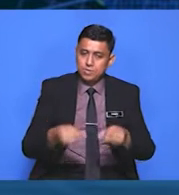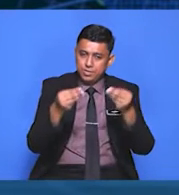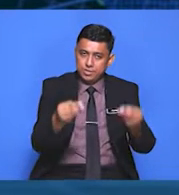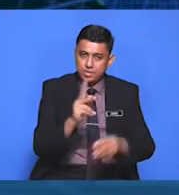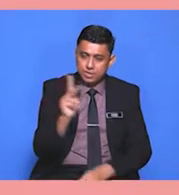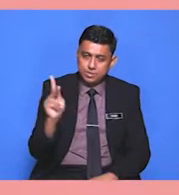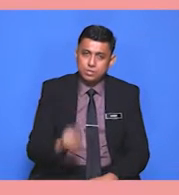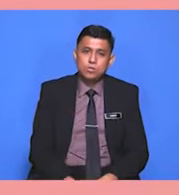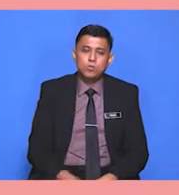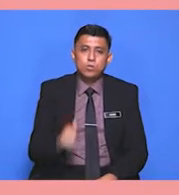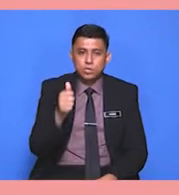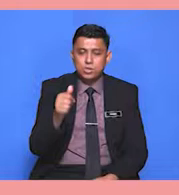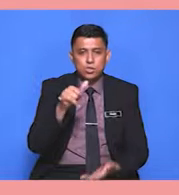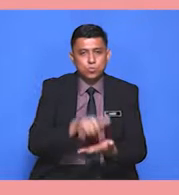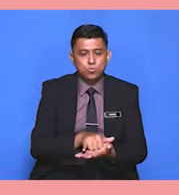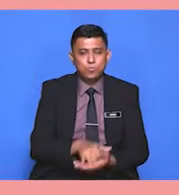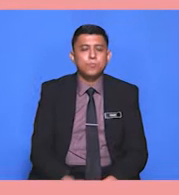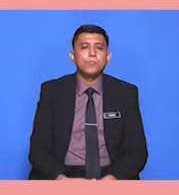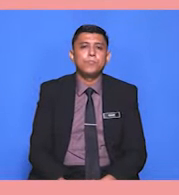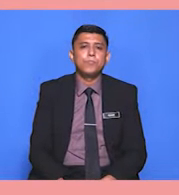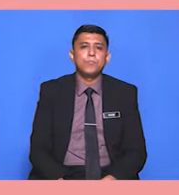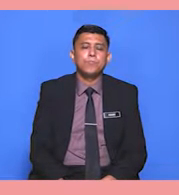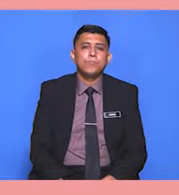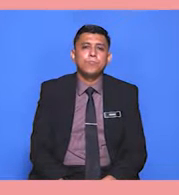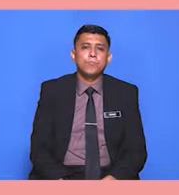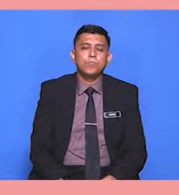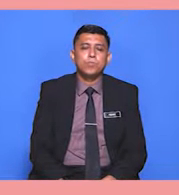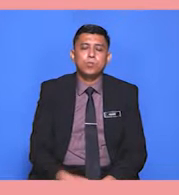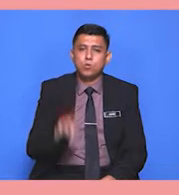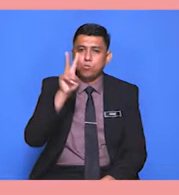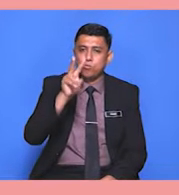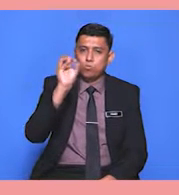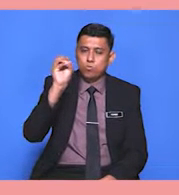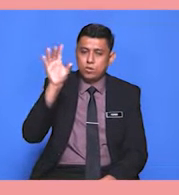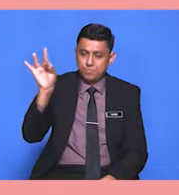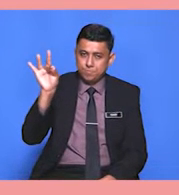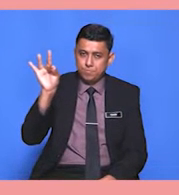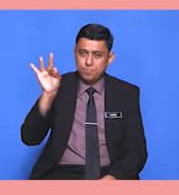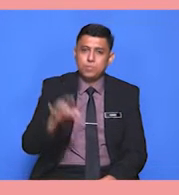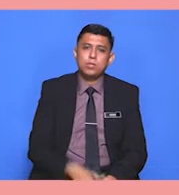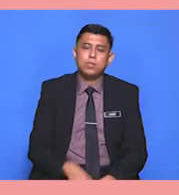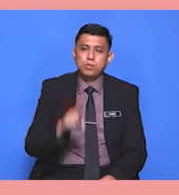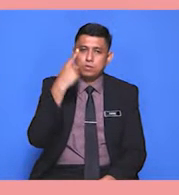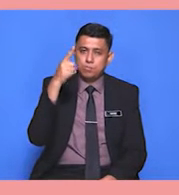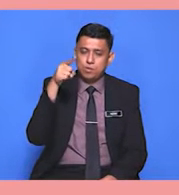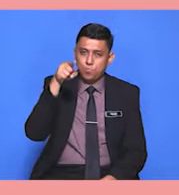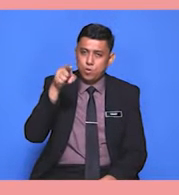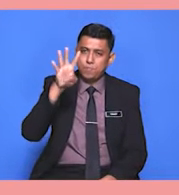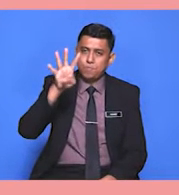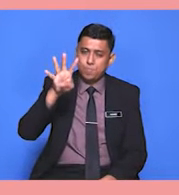diberikan iaitu kadar inflasi pada tahun 2008 ialah